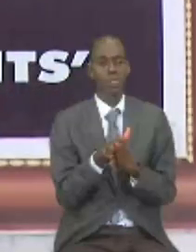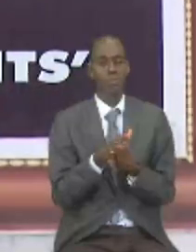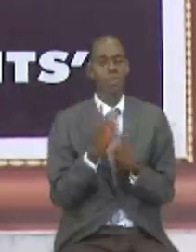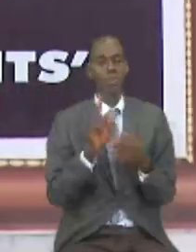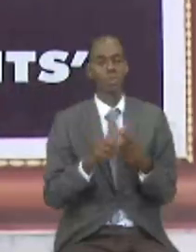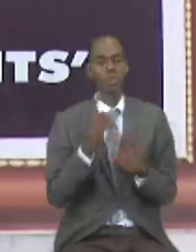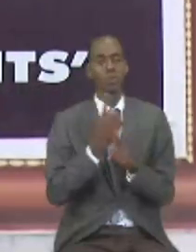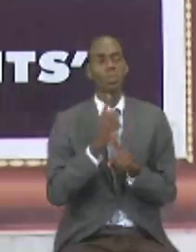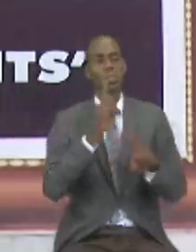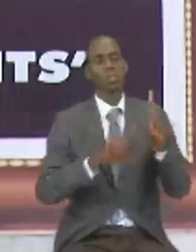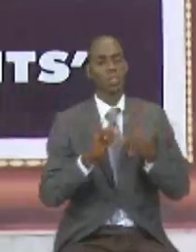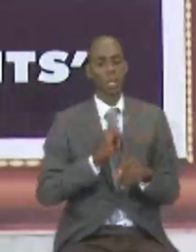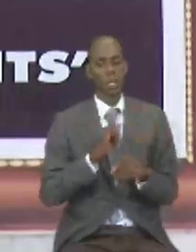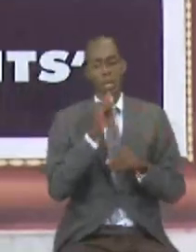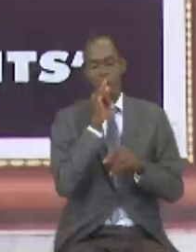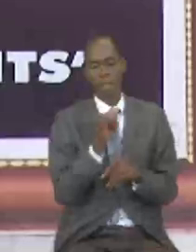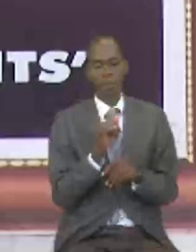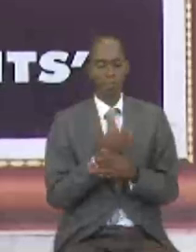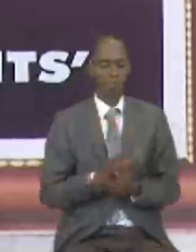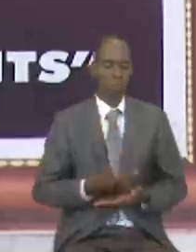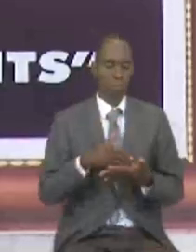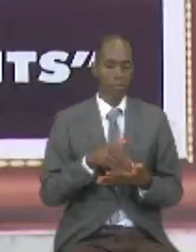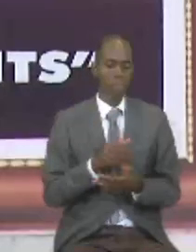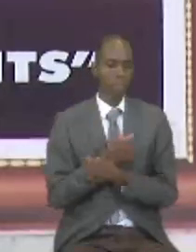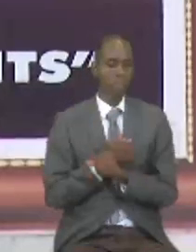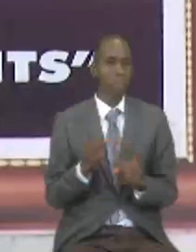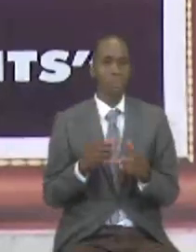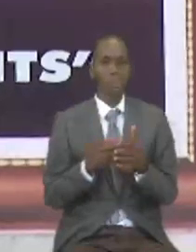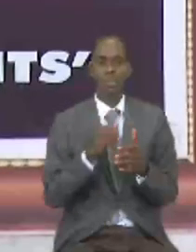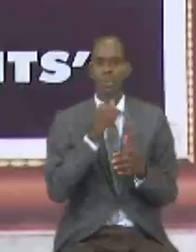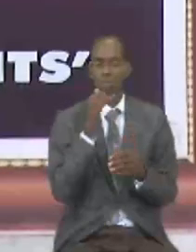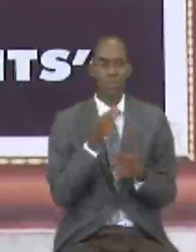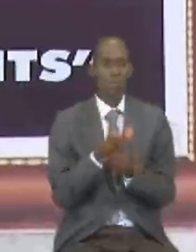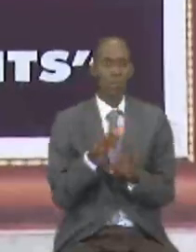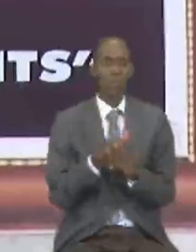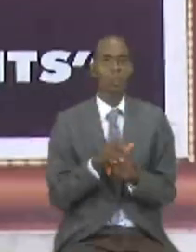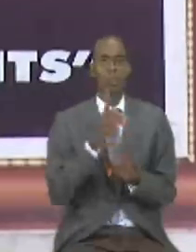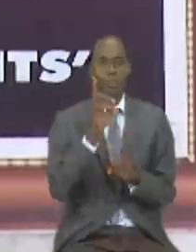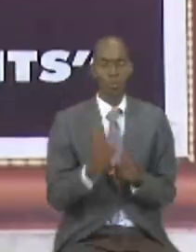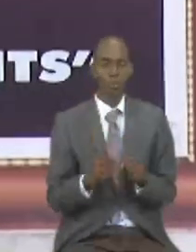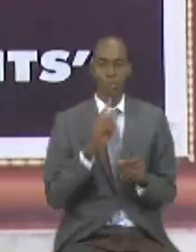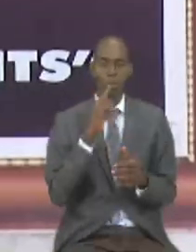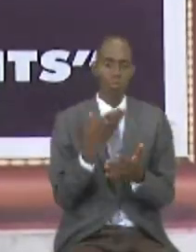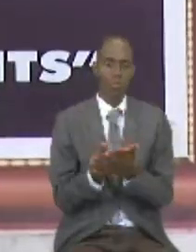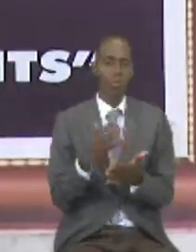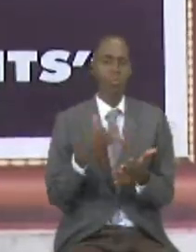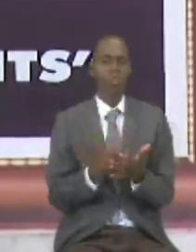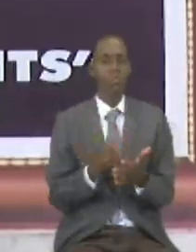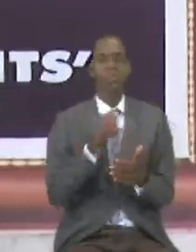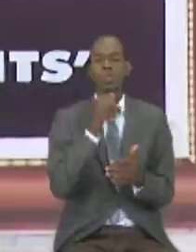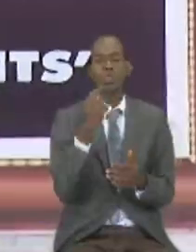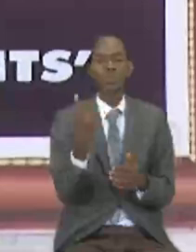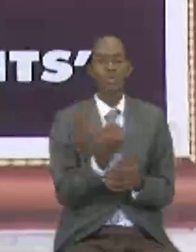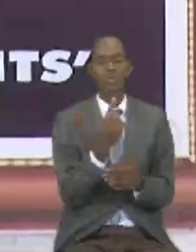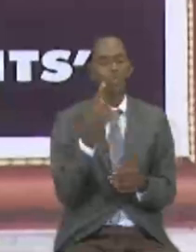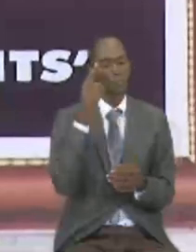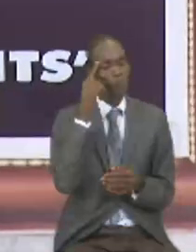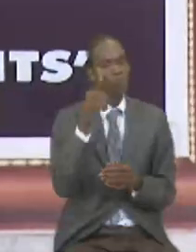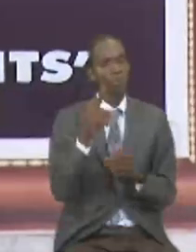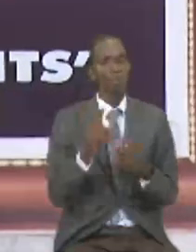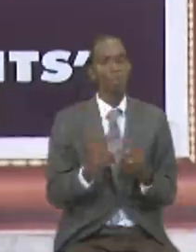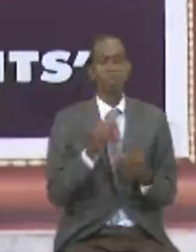ne suffit pas de dire que je suis né de nouveau, qu'on les éprouve d'abord. Cela ne suffit pas de dire que je suis, que j'apprends la parole de